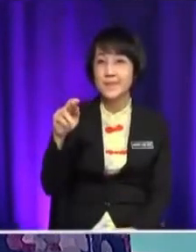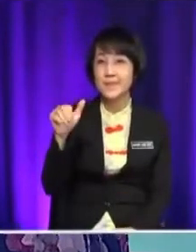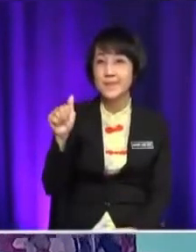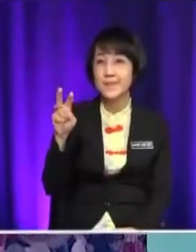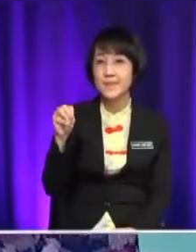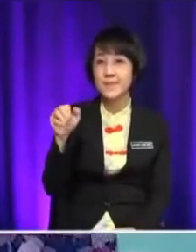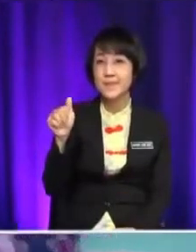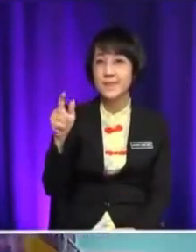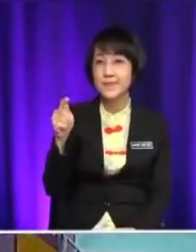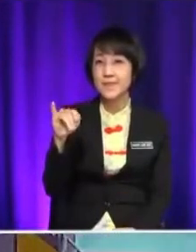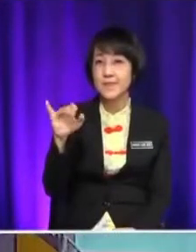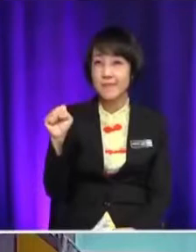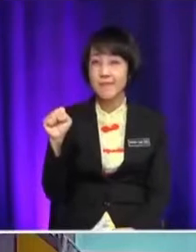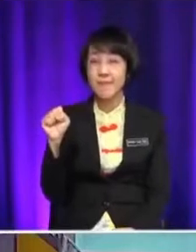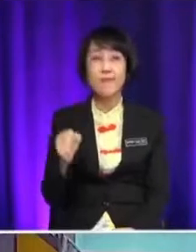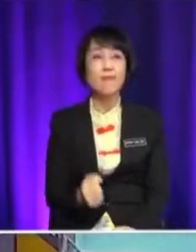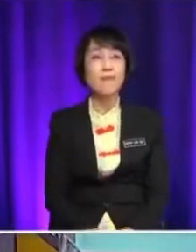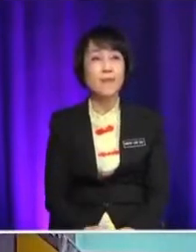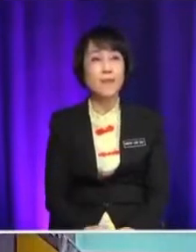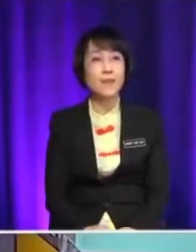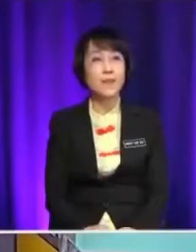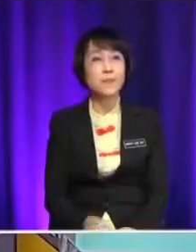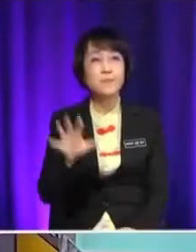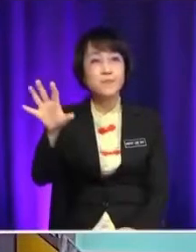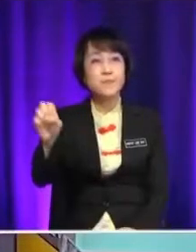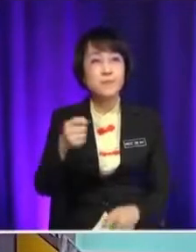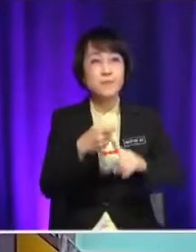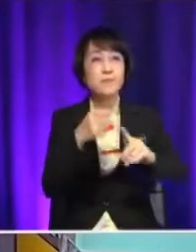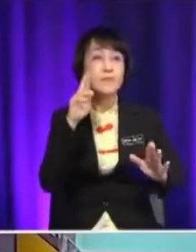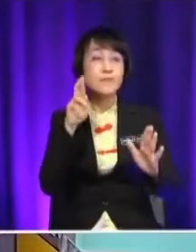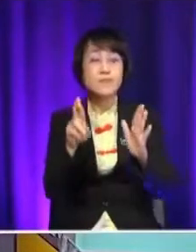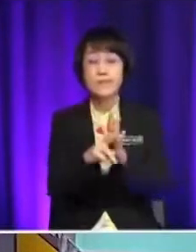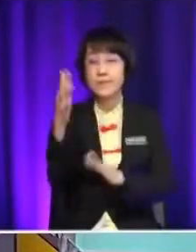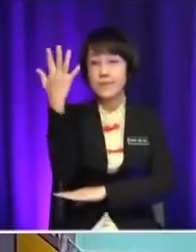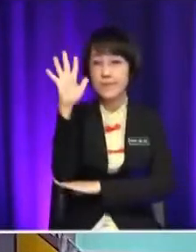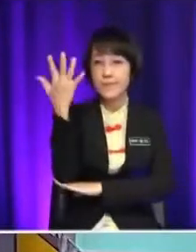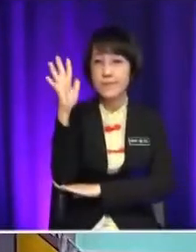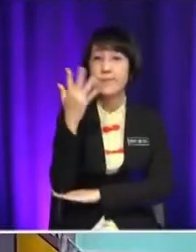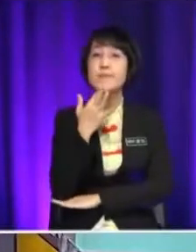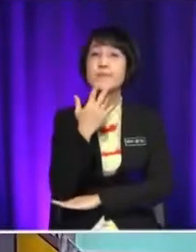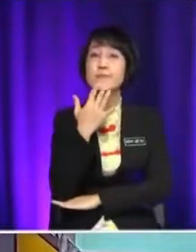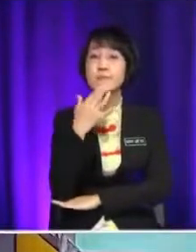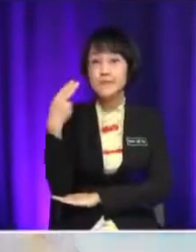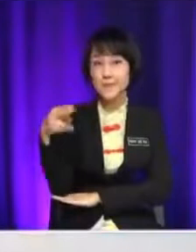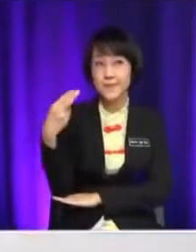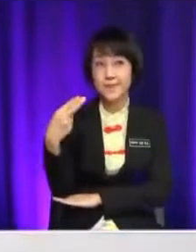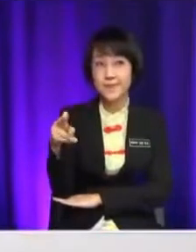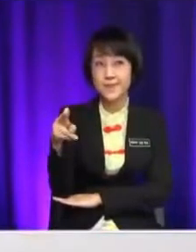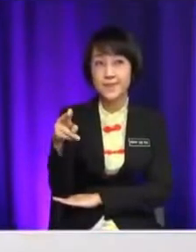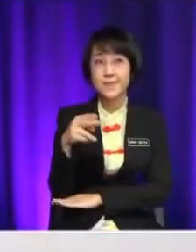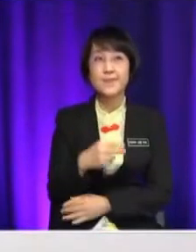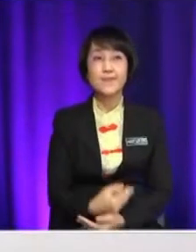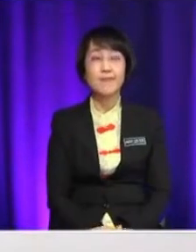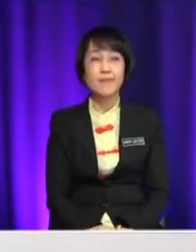ciri-ciri pelancong hijau. Maknanya dia ambil daripada rajah pokok yang warna hijau ni. Okey, boleh conteng kan? Kita conteng